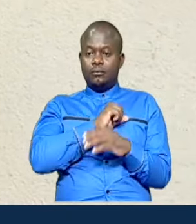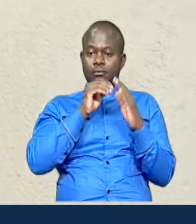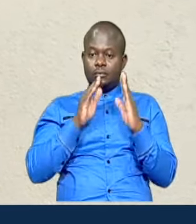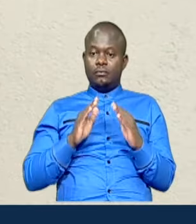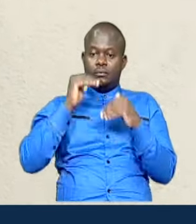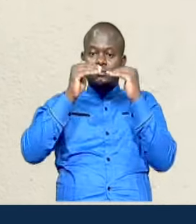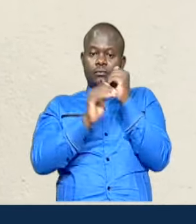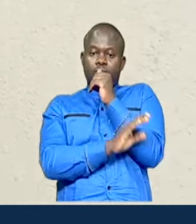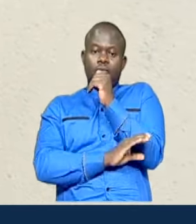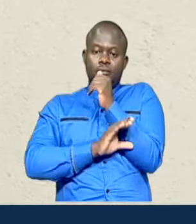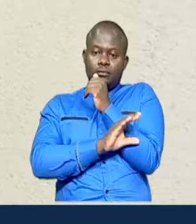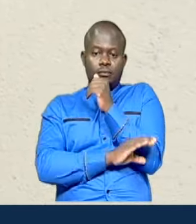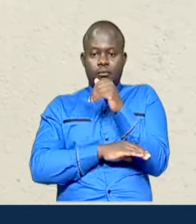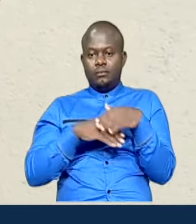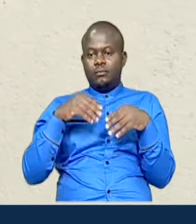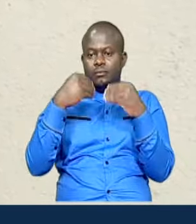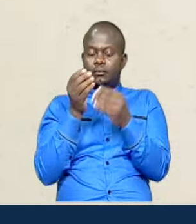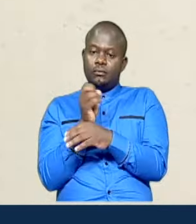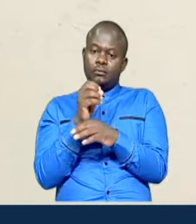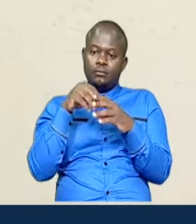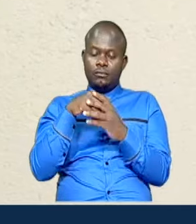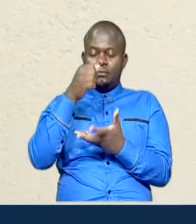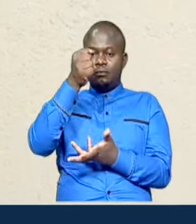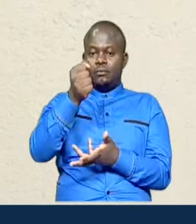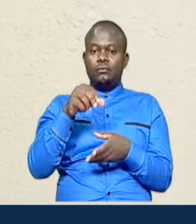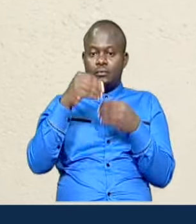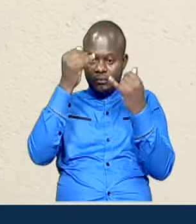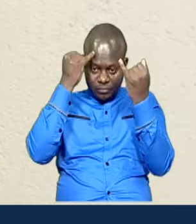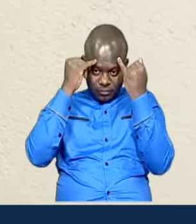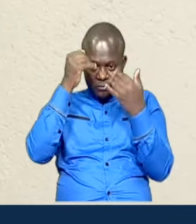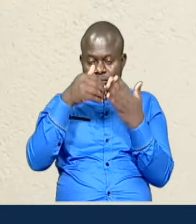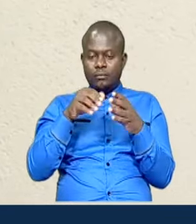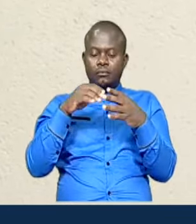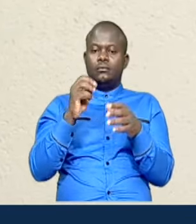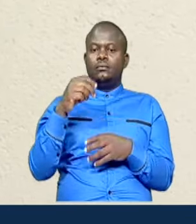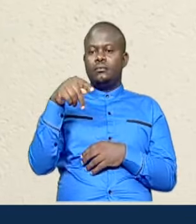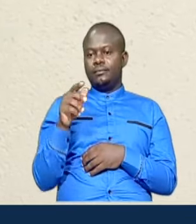rw'igihugu rutanga inama kuri budget, dutanze ibitekerezo ku mutwe wa depite